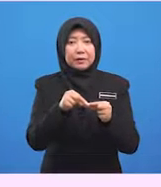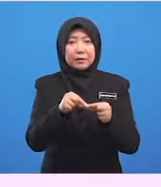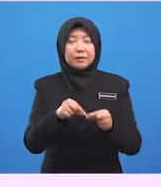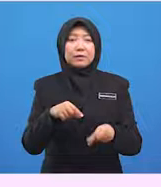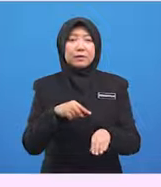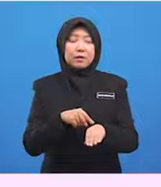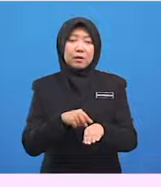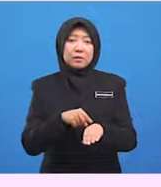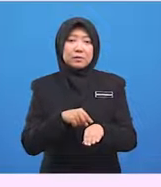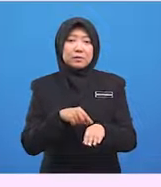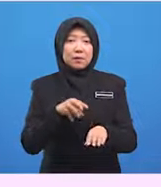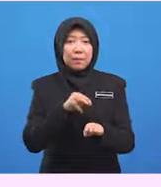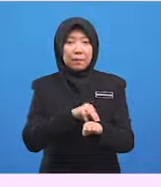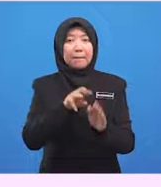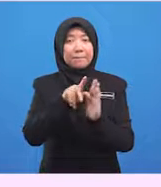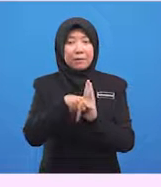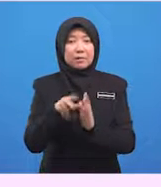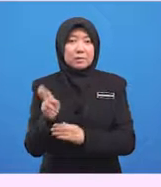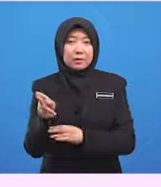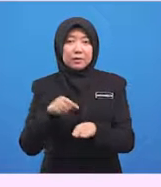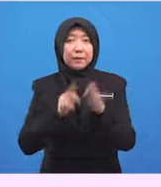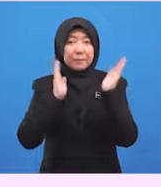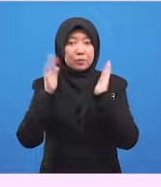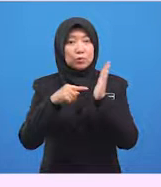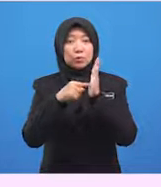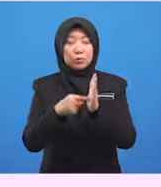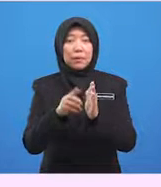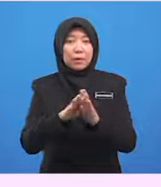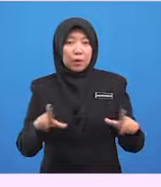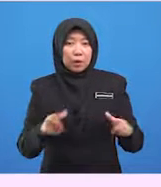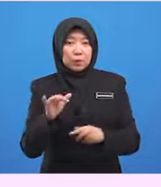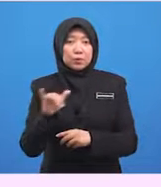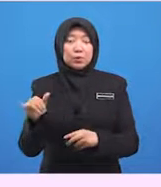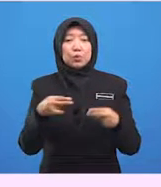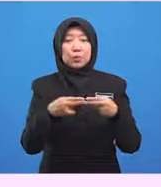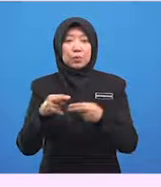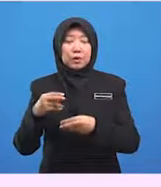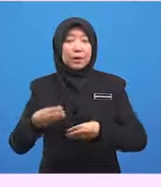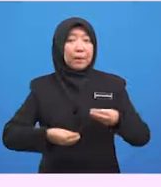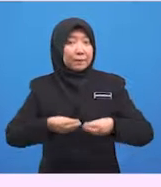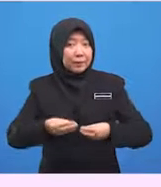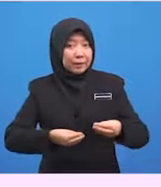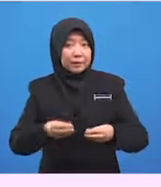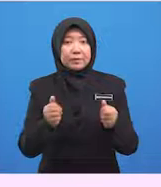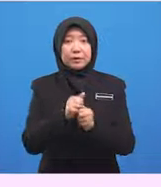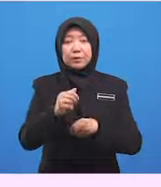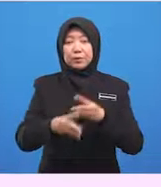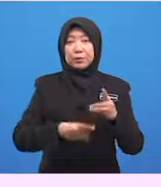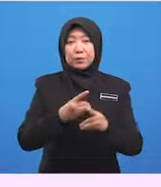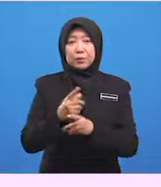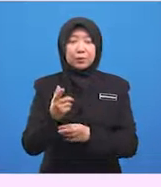zaman prasejarah di Indonesia telah menunjukkan berlakunya hubungan perdagangan dengan dunia